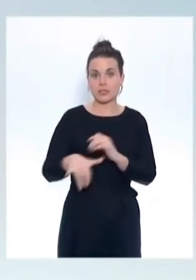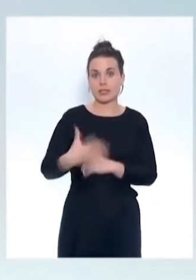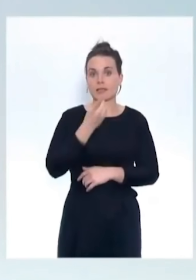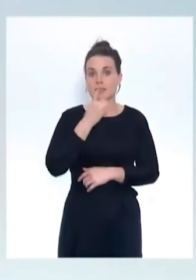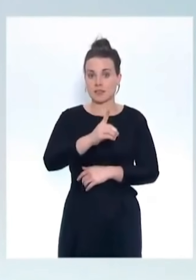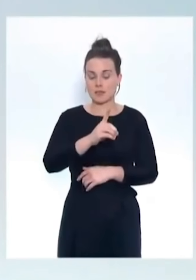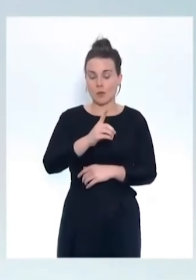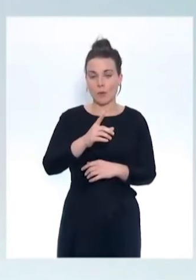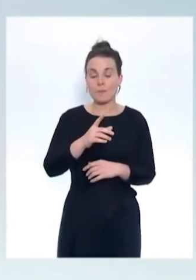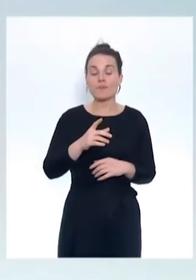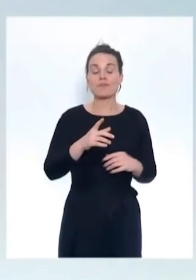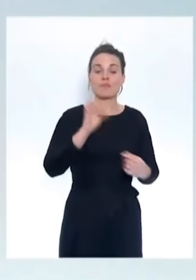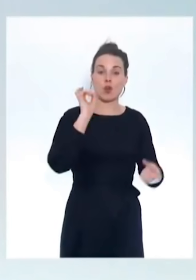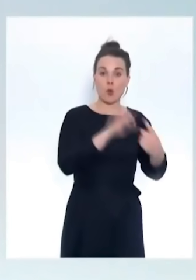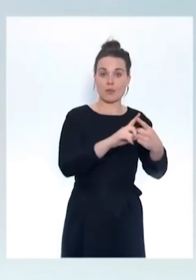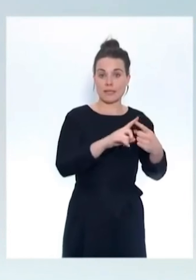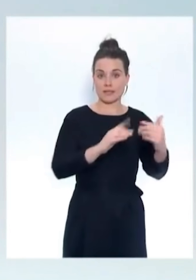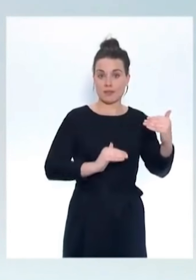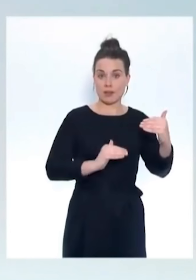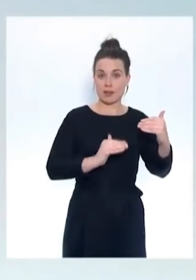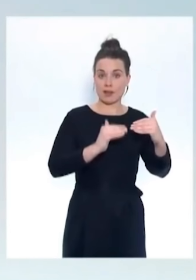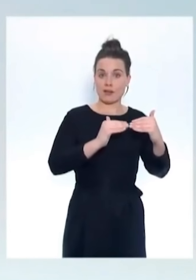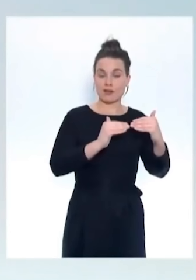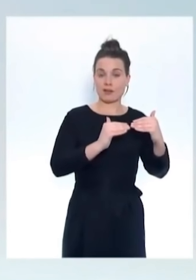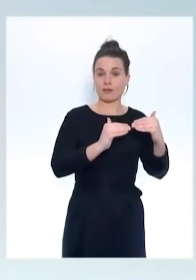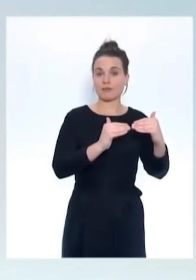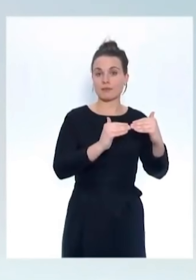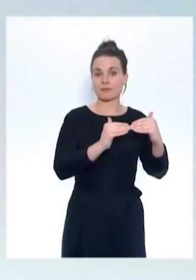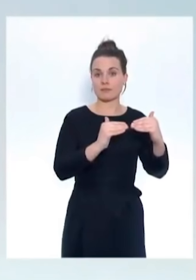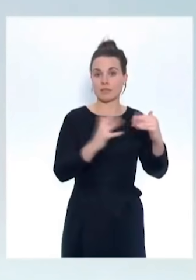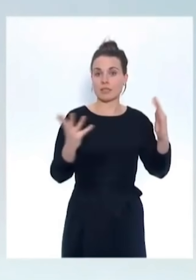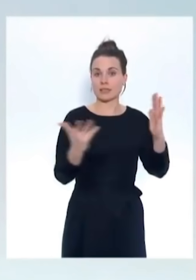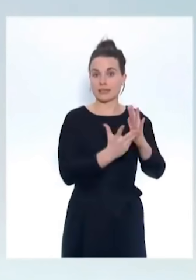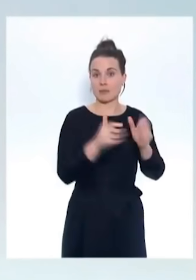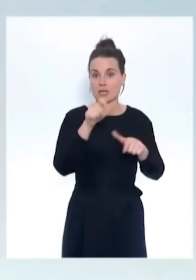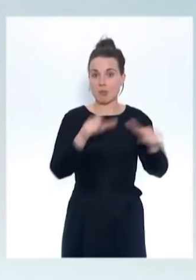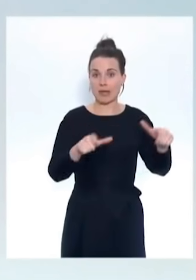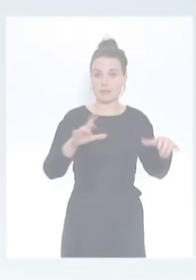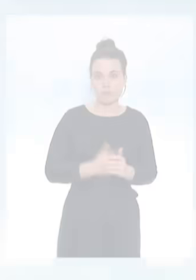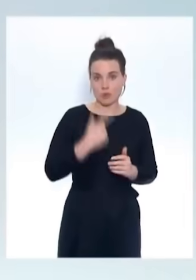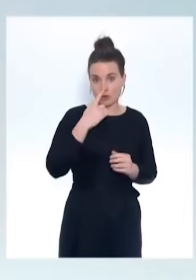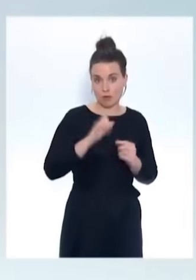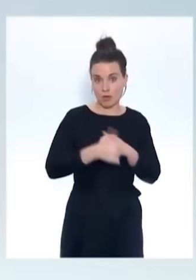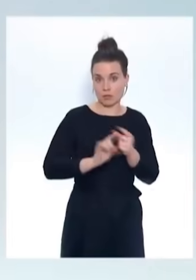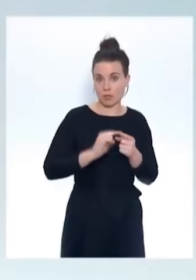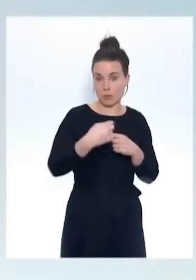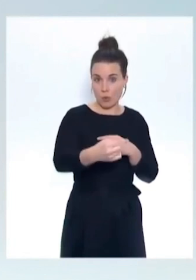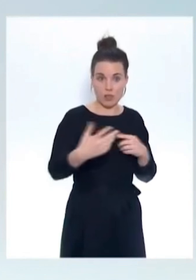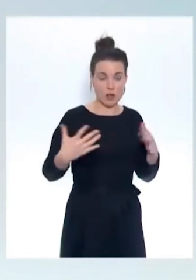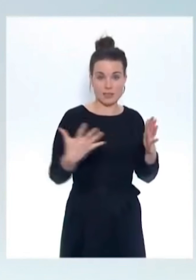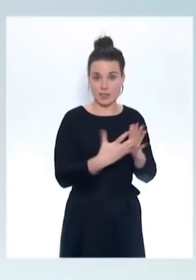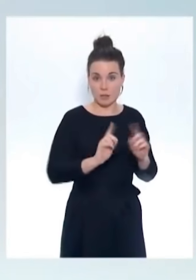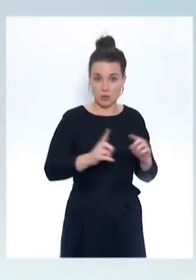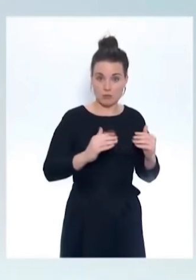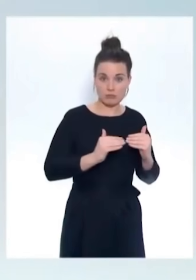l'objectif que nous nous étions fixés de passer en dessous des 5 mille nouveaux cas par jour dès lors que les chiffres